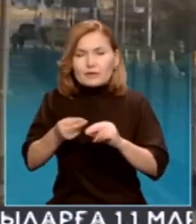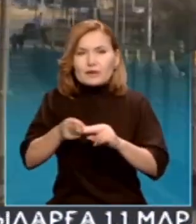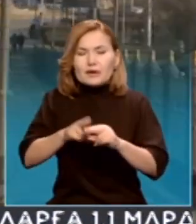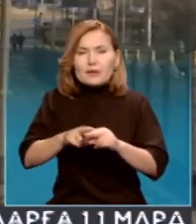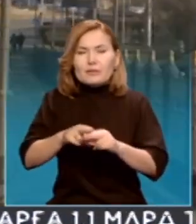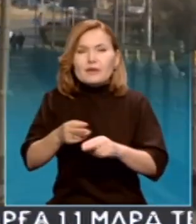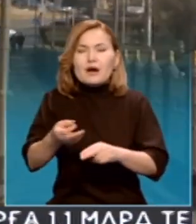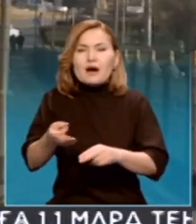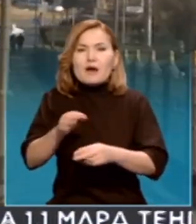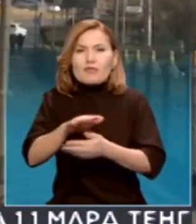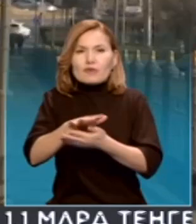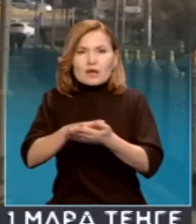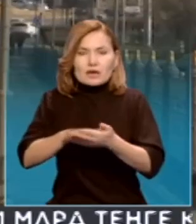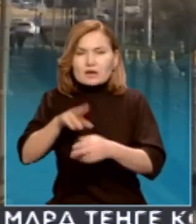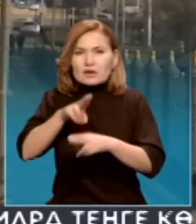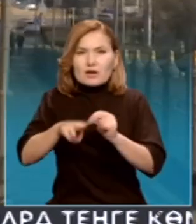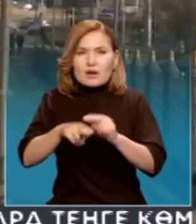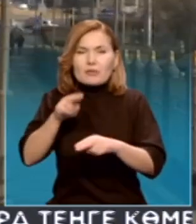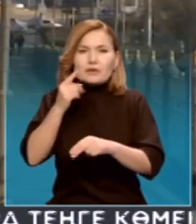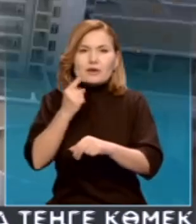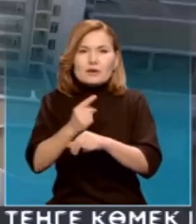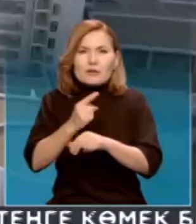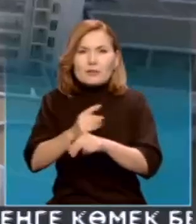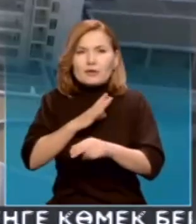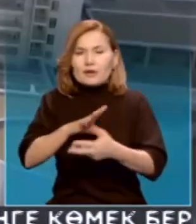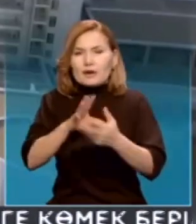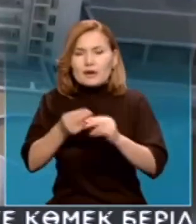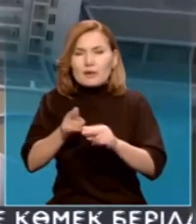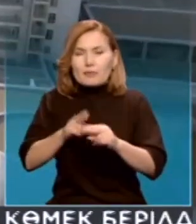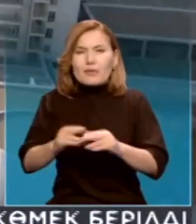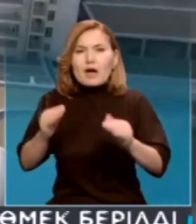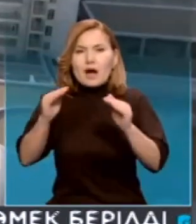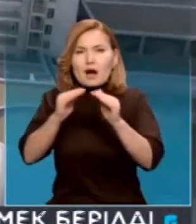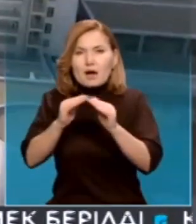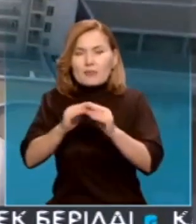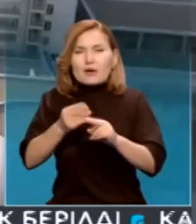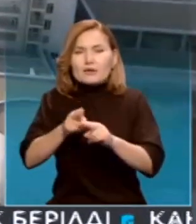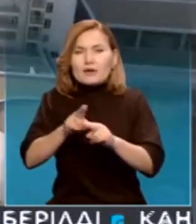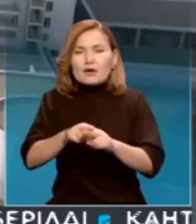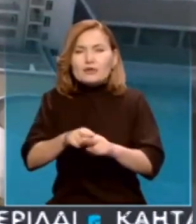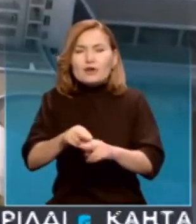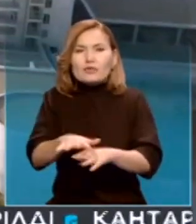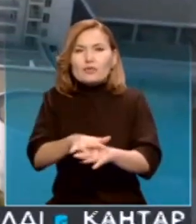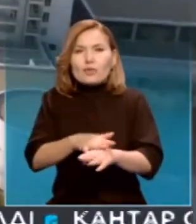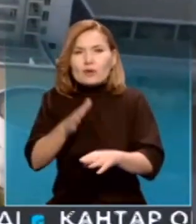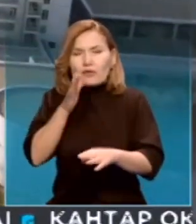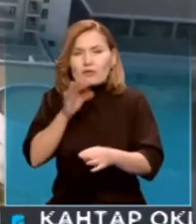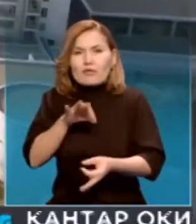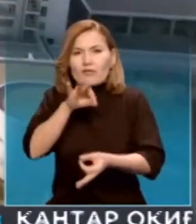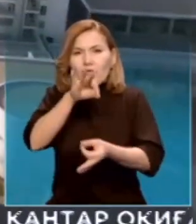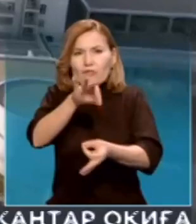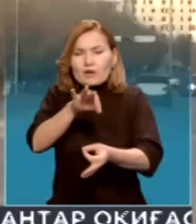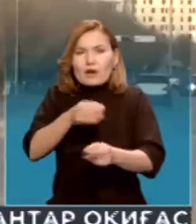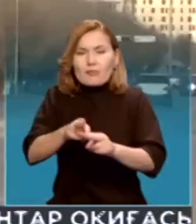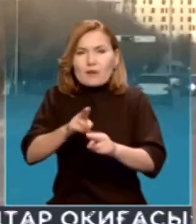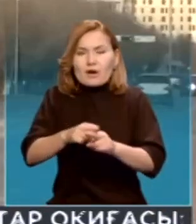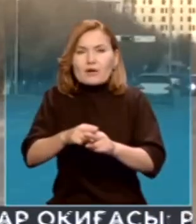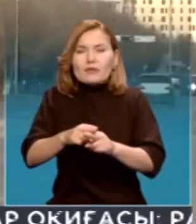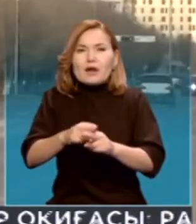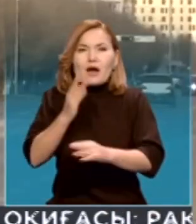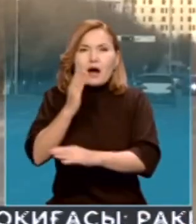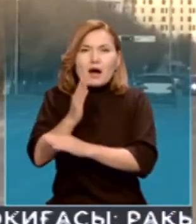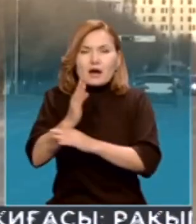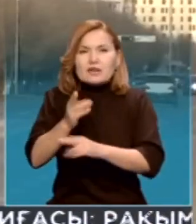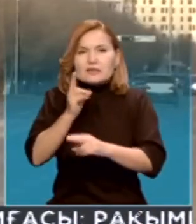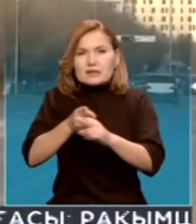жалғастыру тиімсіз деген шешім шығарған. Депутаттың сөзінше онда ғимарат көп уақыт тұрып қалғандықтан бетон тіреулері шіріп кеткен деген қорытынды